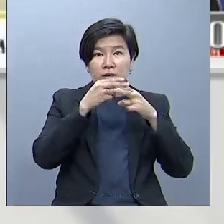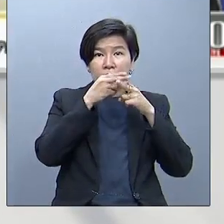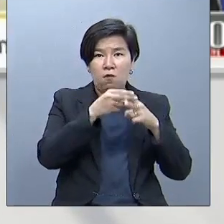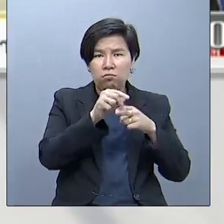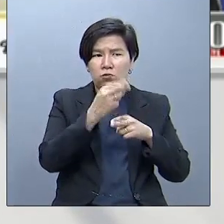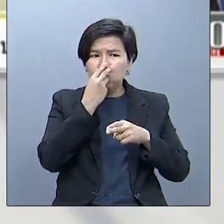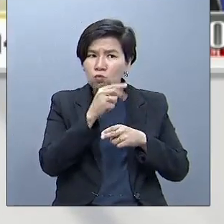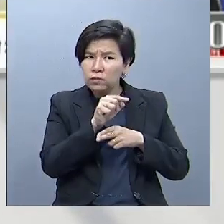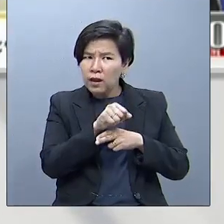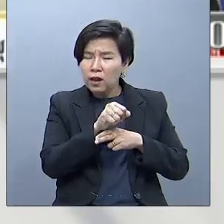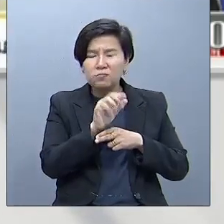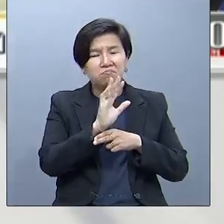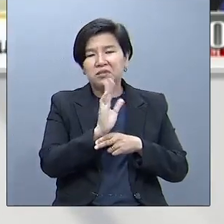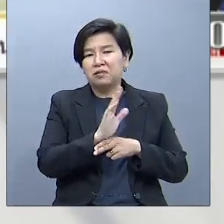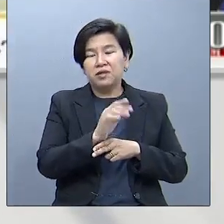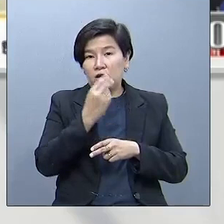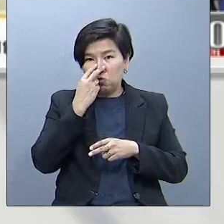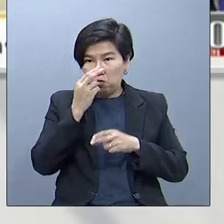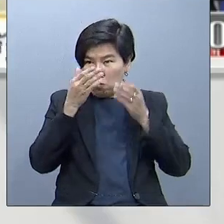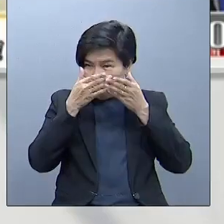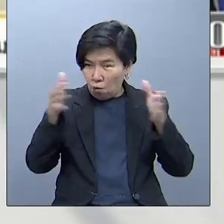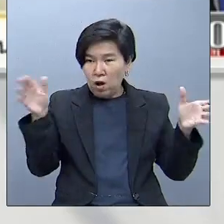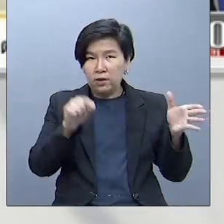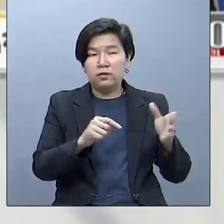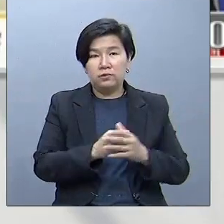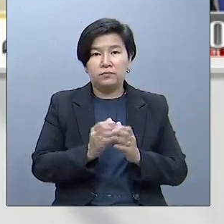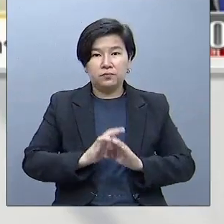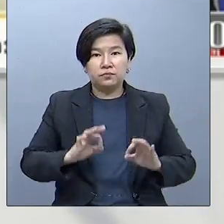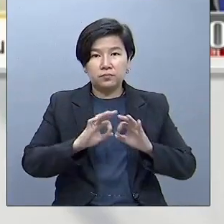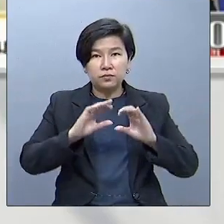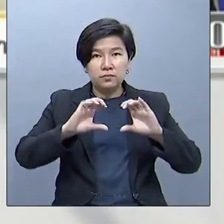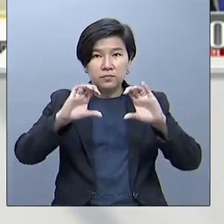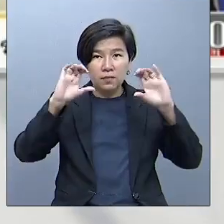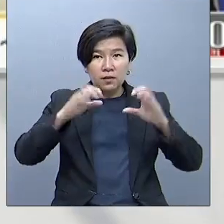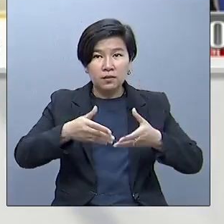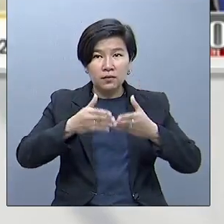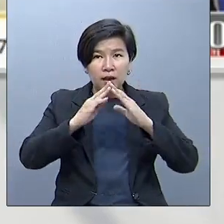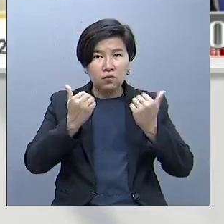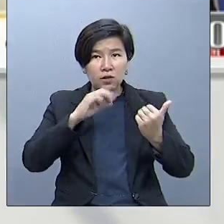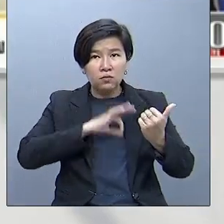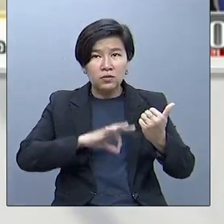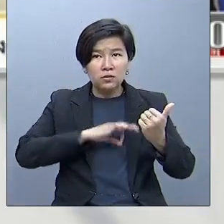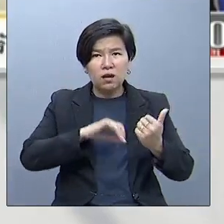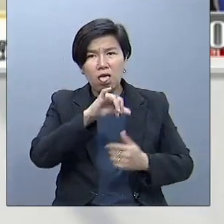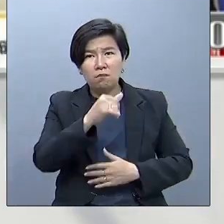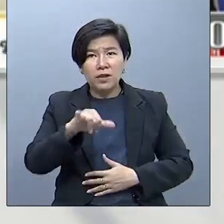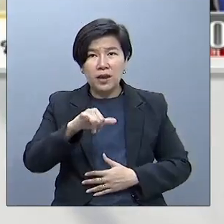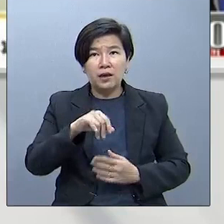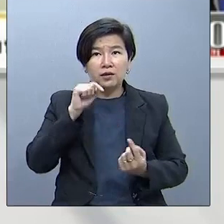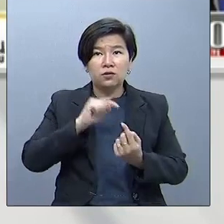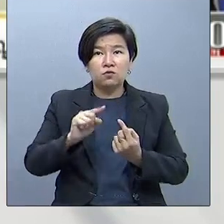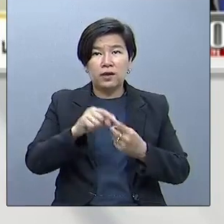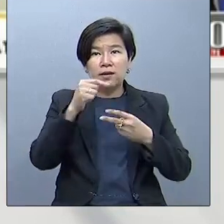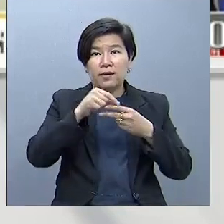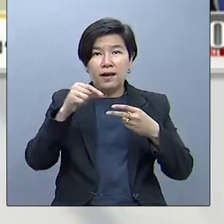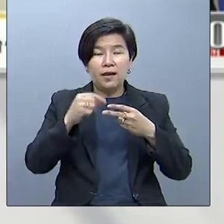มองในองค์รวม มองในเรองความชัเจ ในการจัดตงรัฐบาลตอนนอาจะยมความไม่แน่นอนอยู่โยเฉพาะในเรื่องการโวท